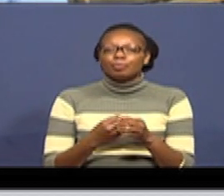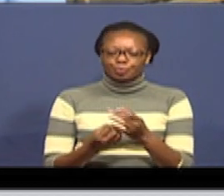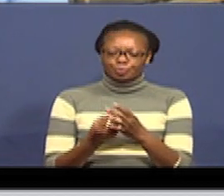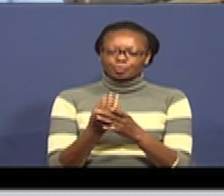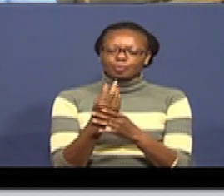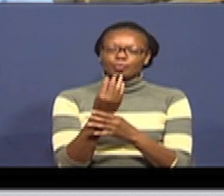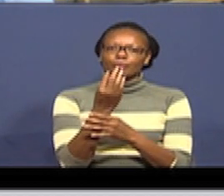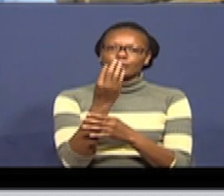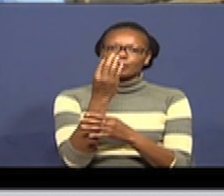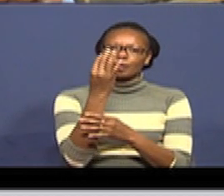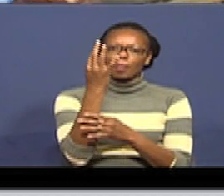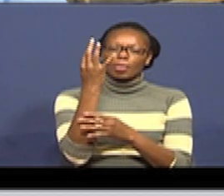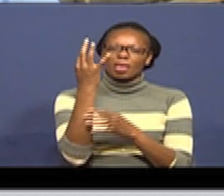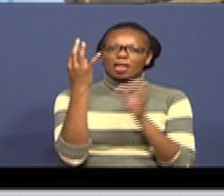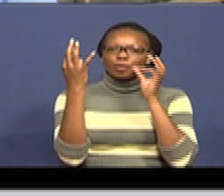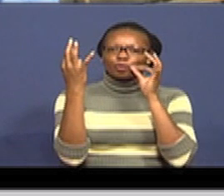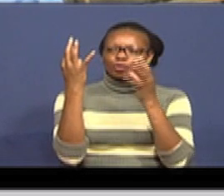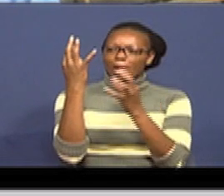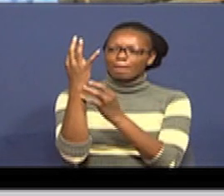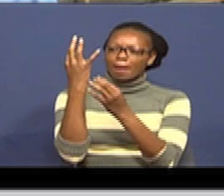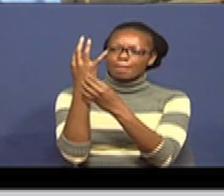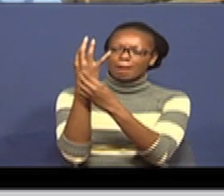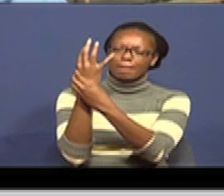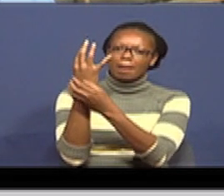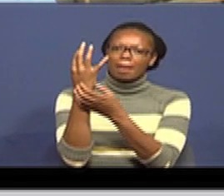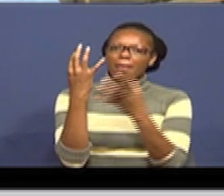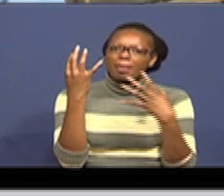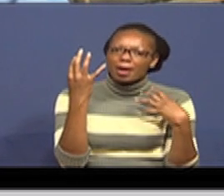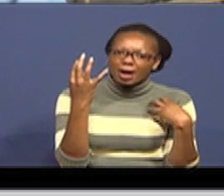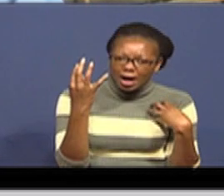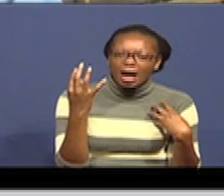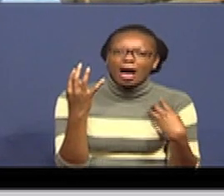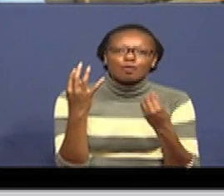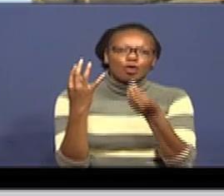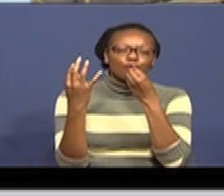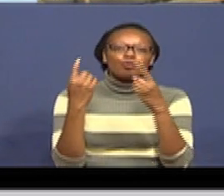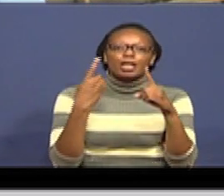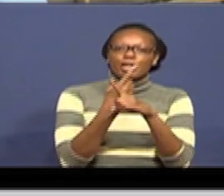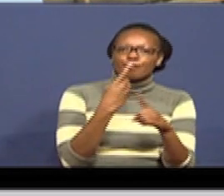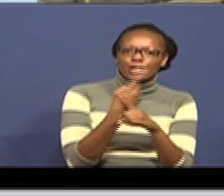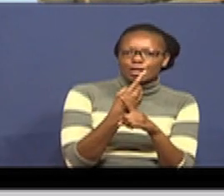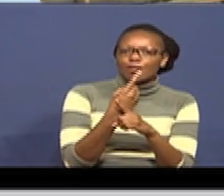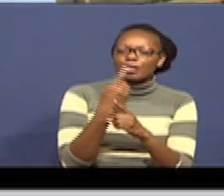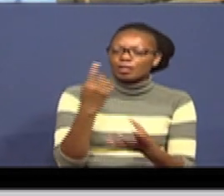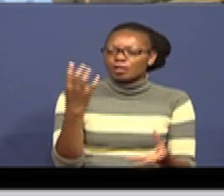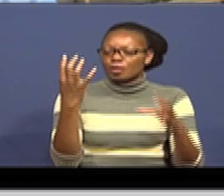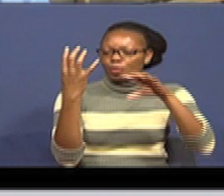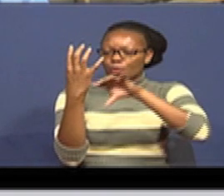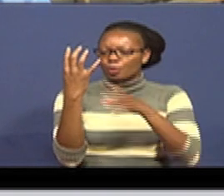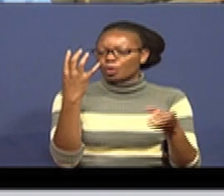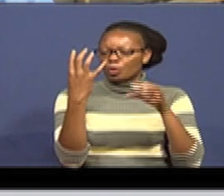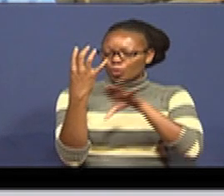ndogo mpaka wakati inakuwa imeanza kutoa maua, imeweka mbegu, imeweka fruits, ni nutrients inapewa